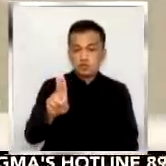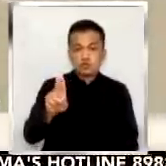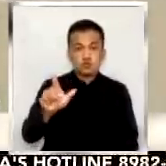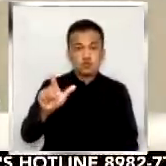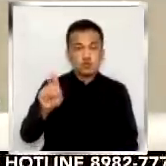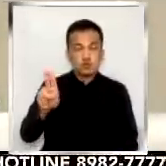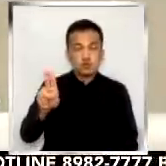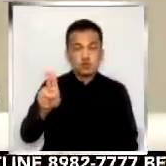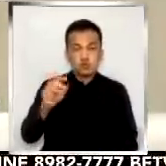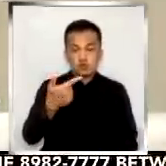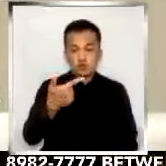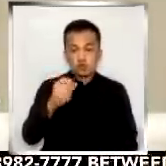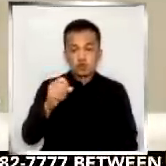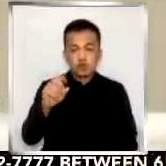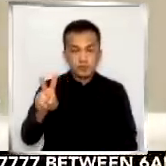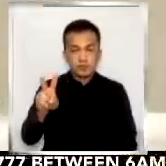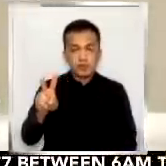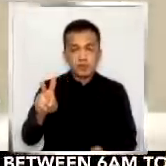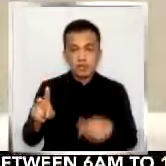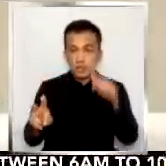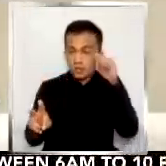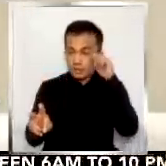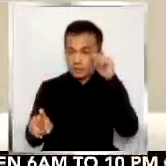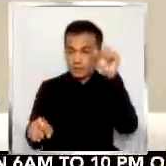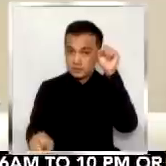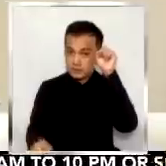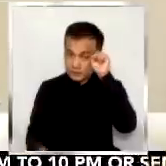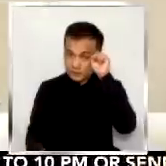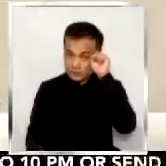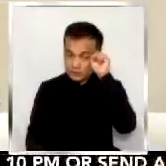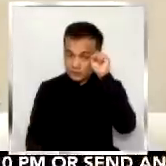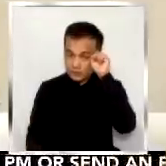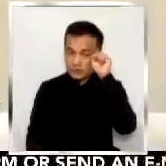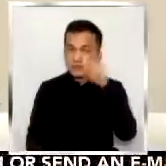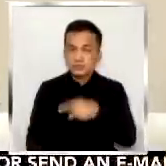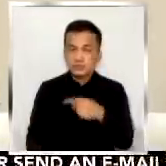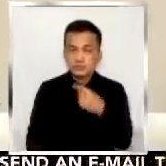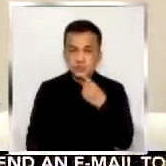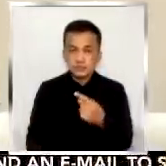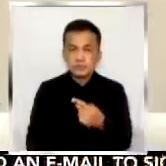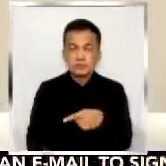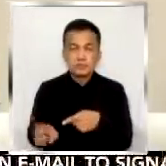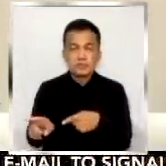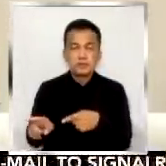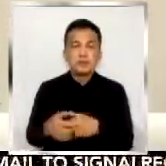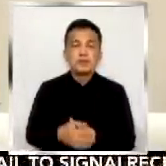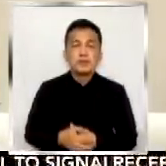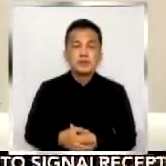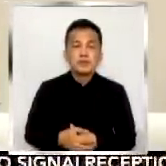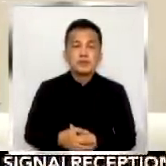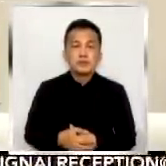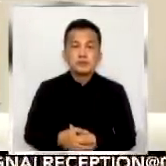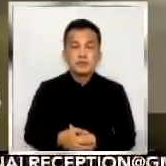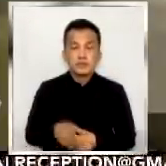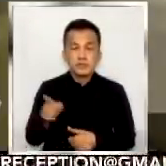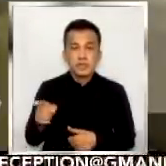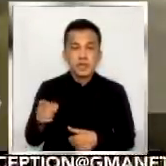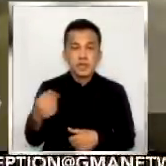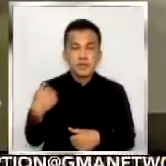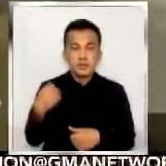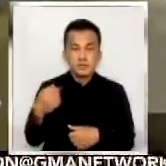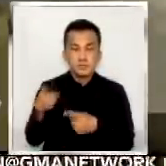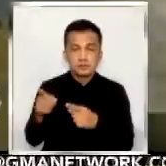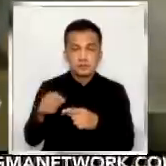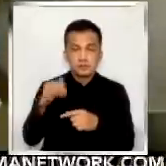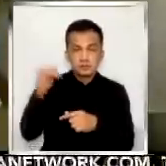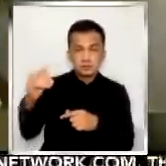Abdo Sakurtan on Friday told the Manila Times that he had instructed his staff to consult the task force on